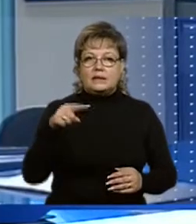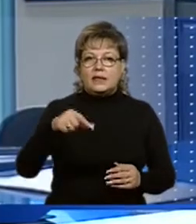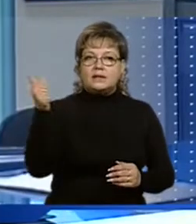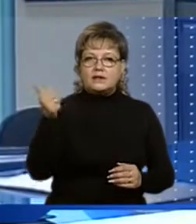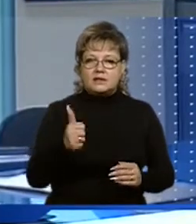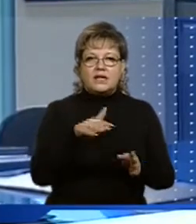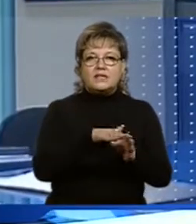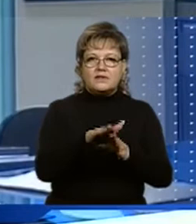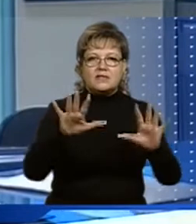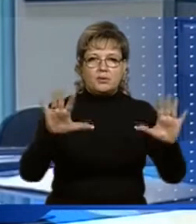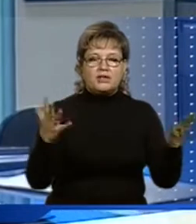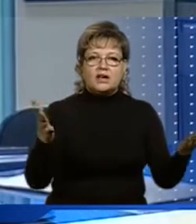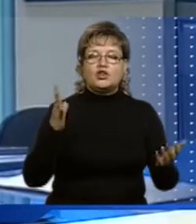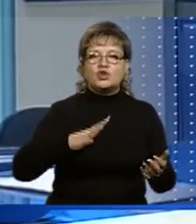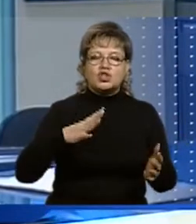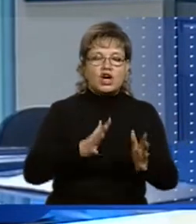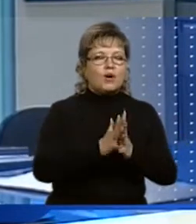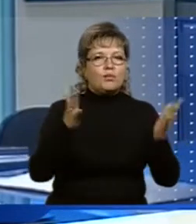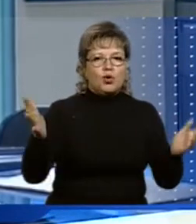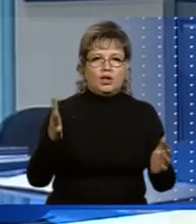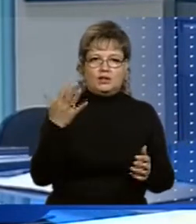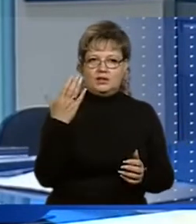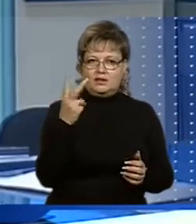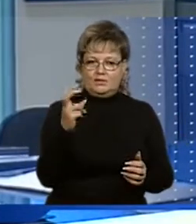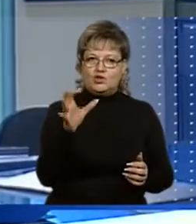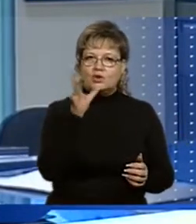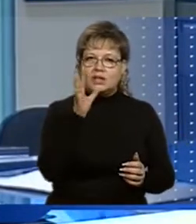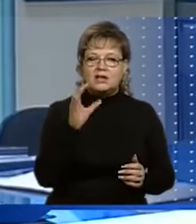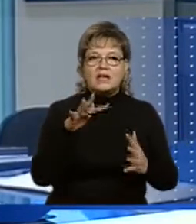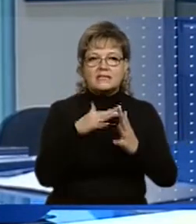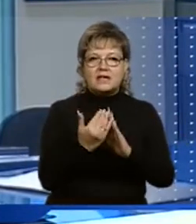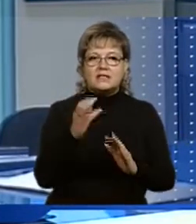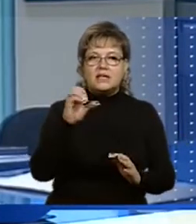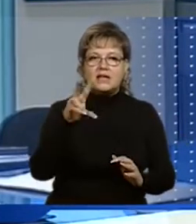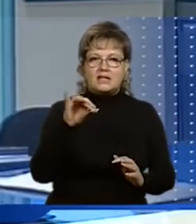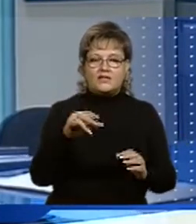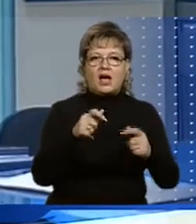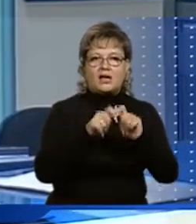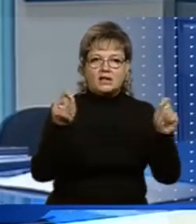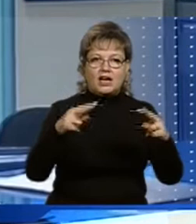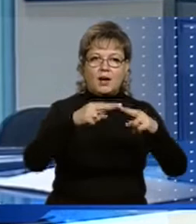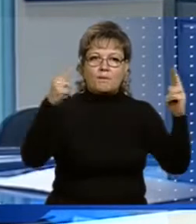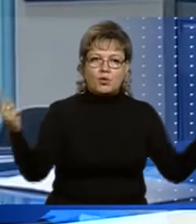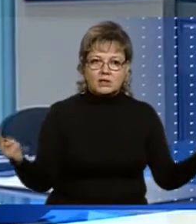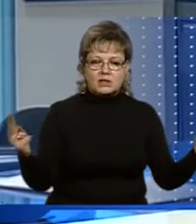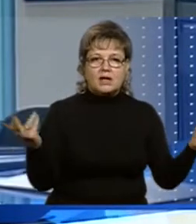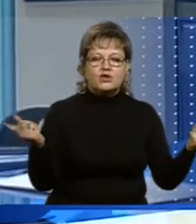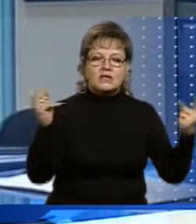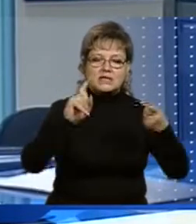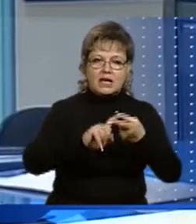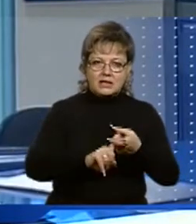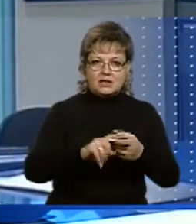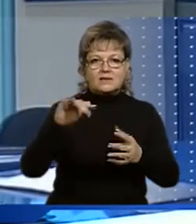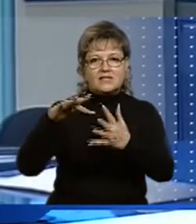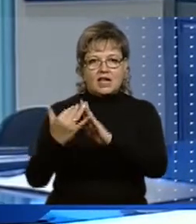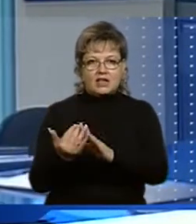На этой неделе свершилось событие, которое ждали более двух веков. В станице Елизаветинской открыли мост, который соединил расположенную на